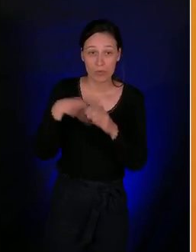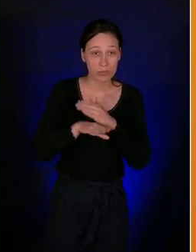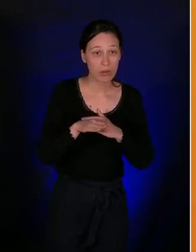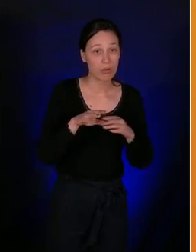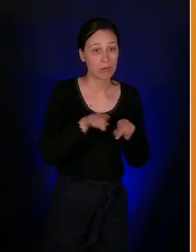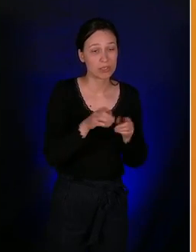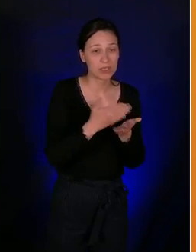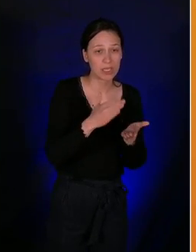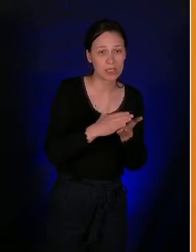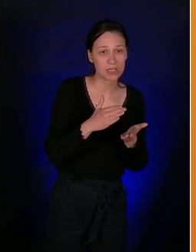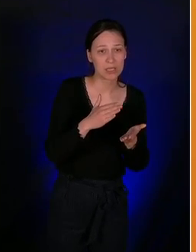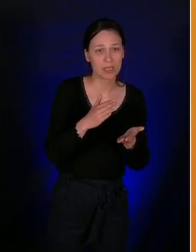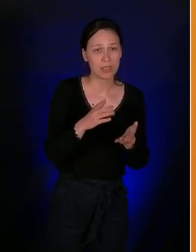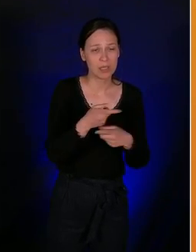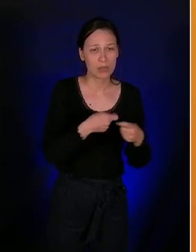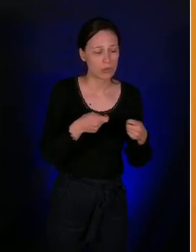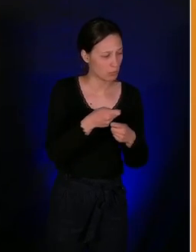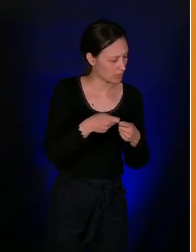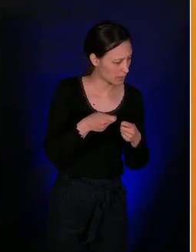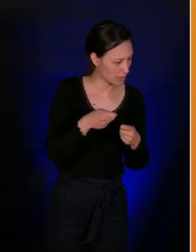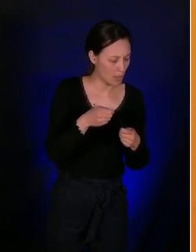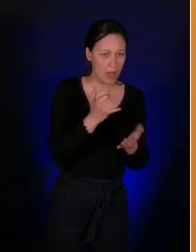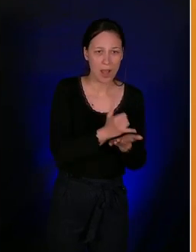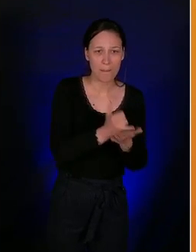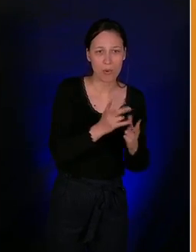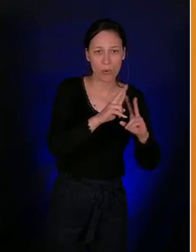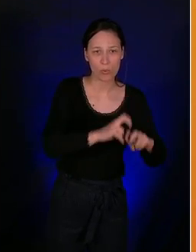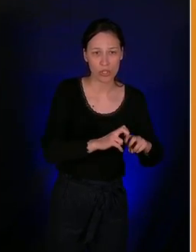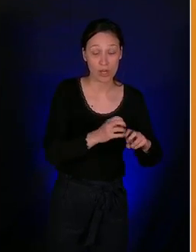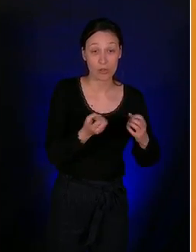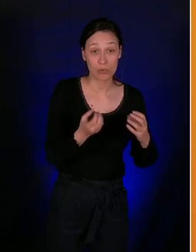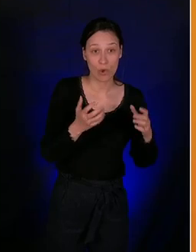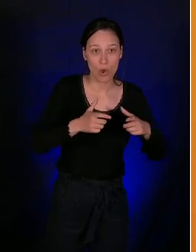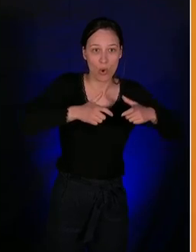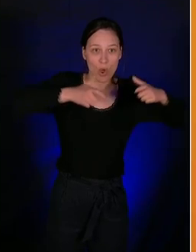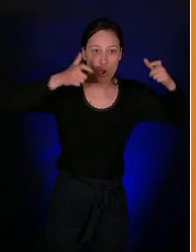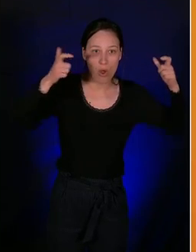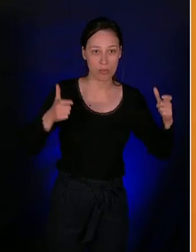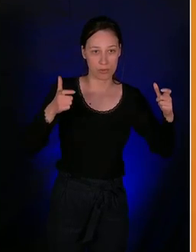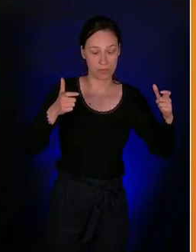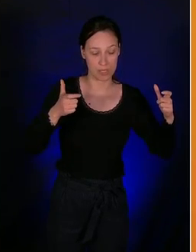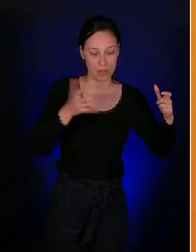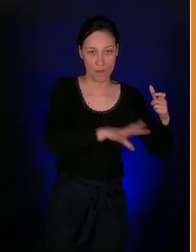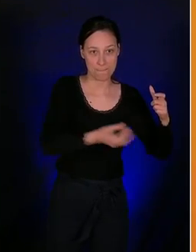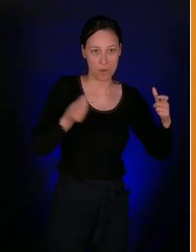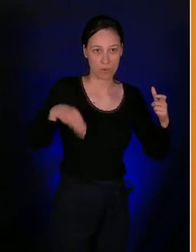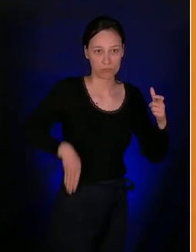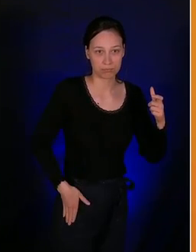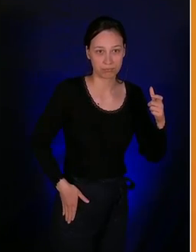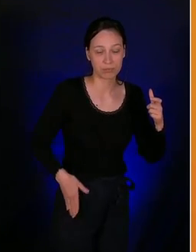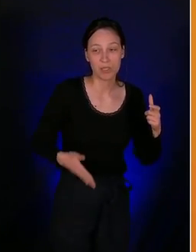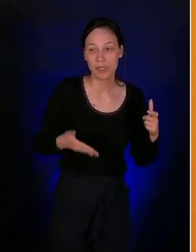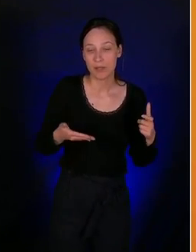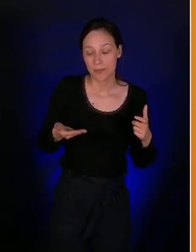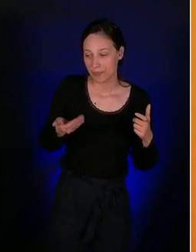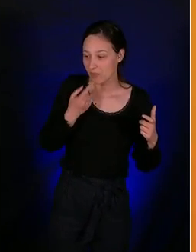recherche, voilà, qui est souvent détourné, accaparé par les très grandes entreprises, les gros groupes, au détriment des TPE, PME.